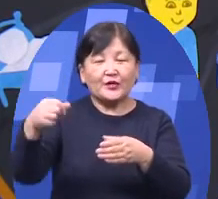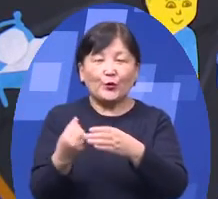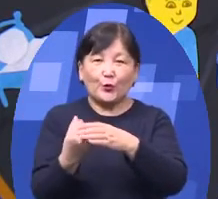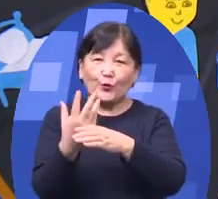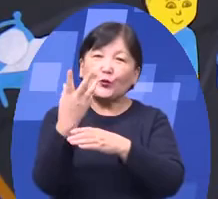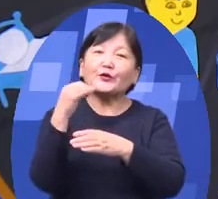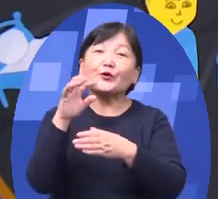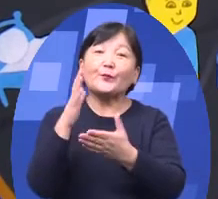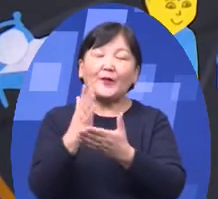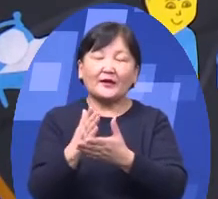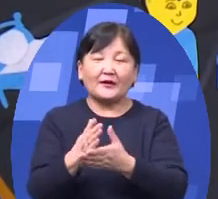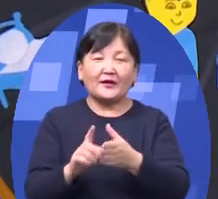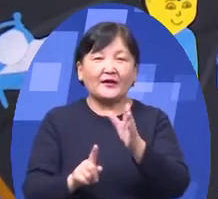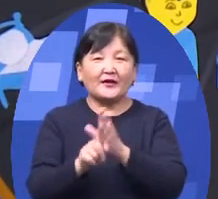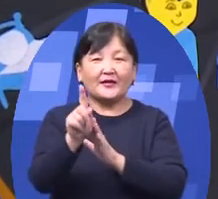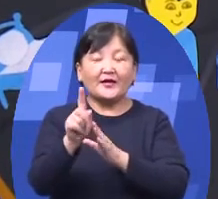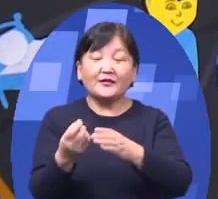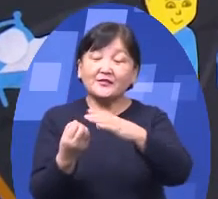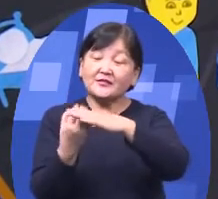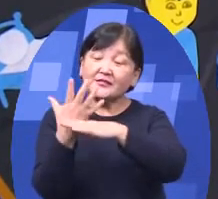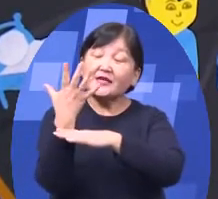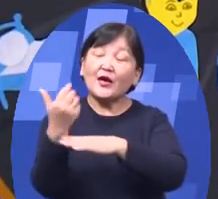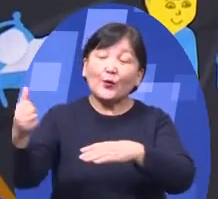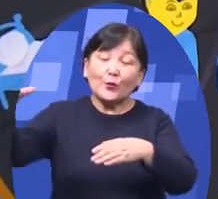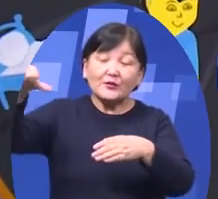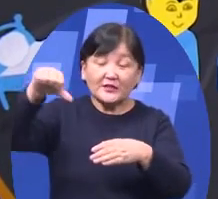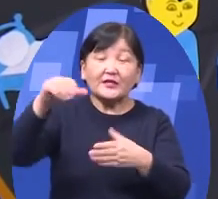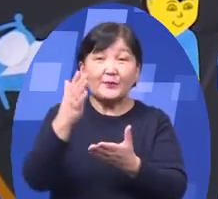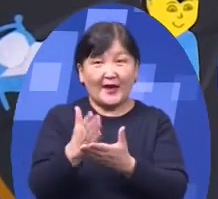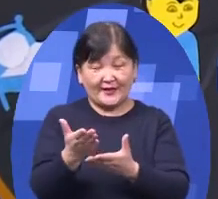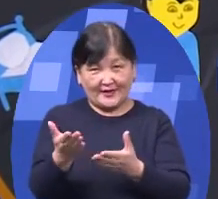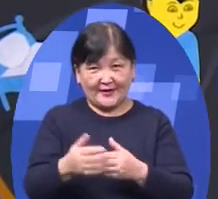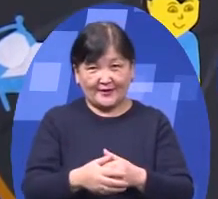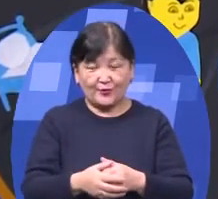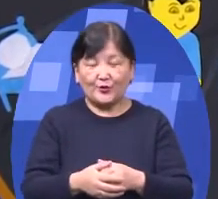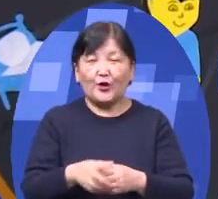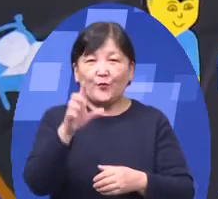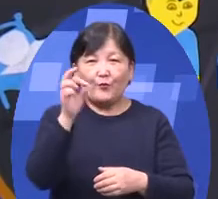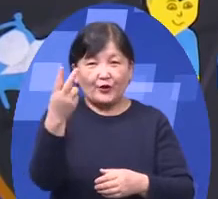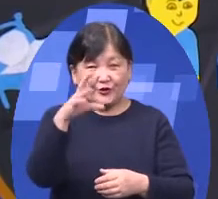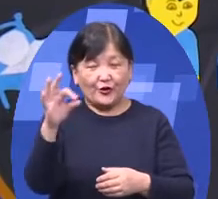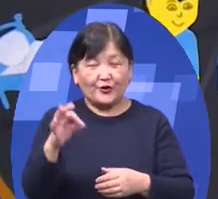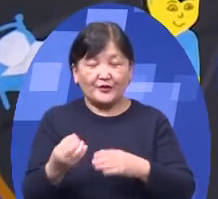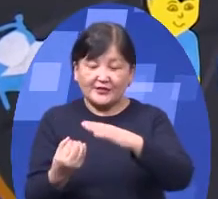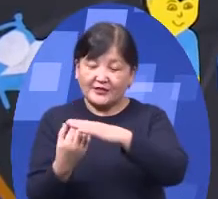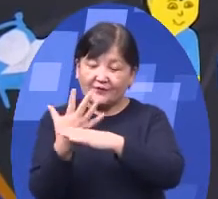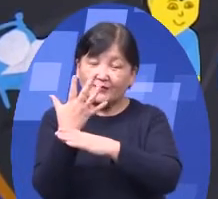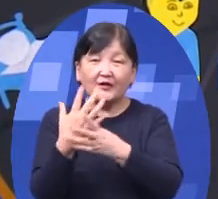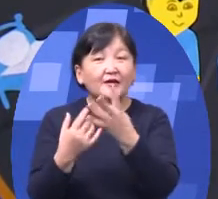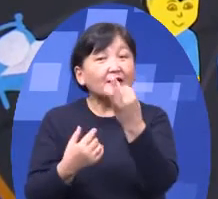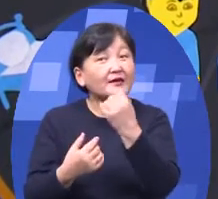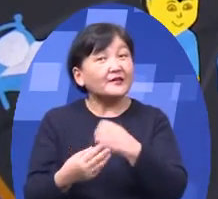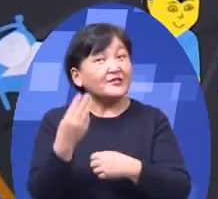нь. Цэцэгнүүдээ эхлээд усалдаг байх нь. Тийм ээ хүүхдүүдээ. Болдоогийн маань цэцэг хэдэн ширхэг